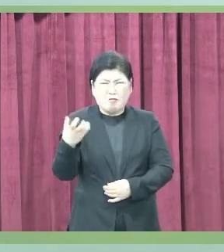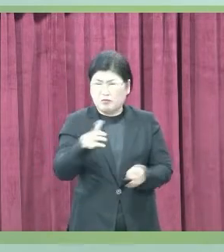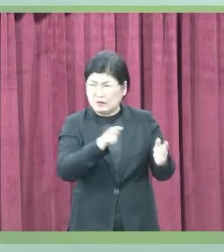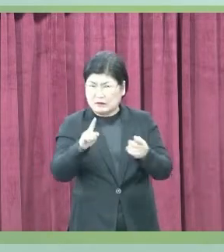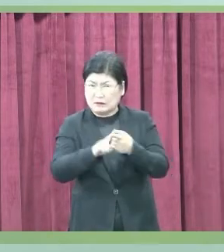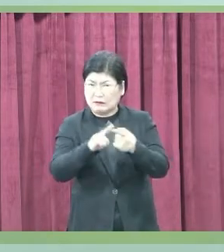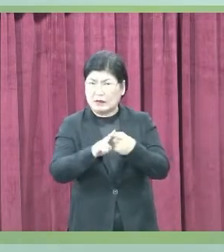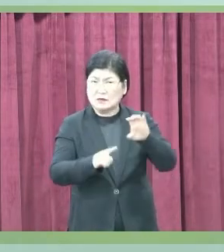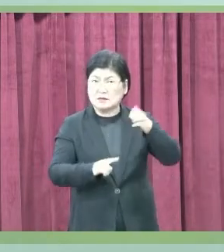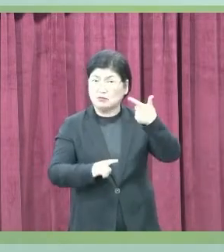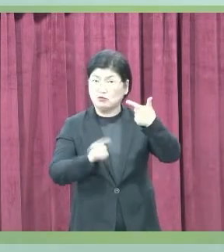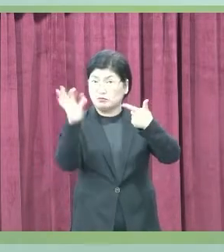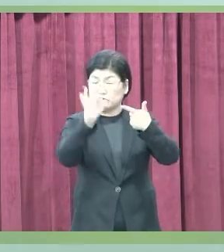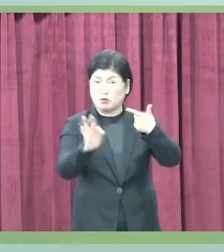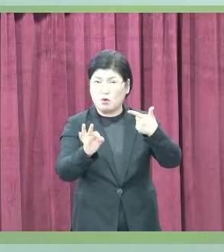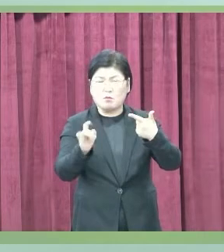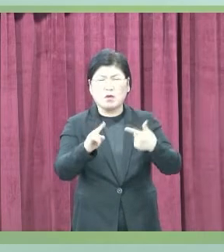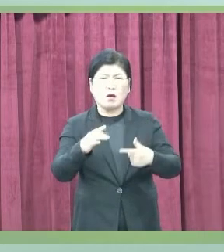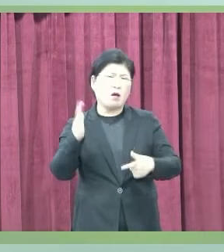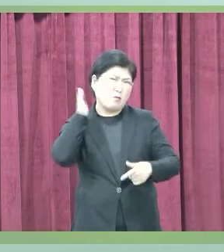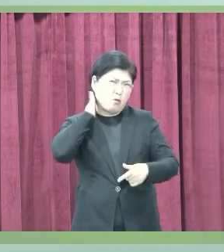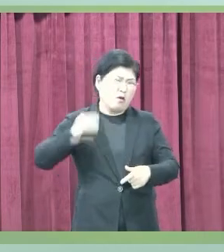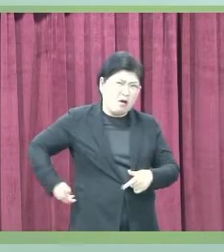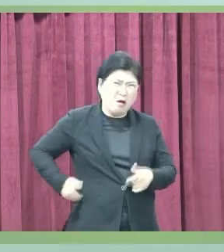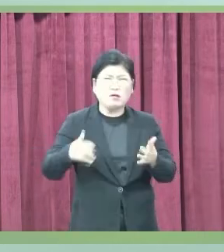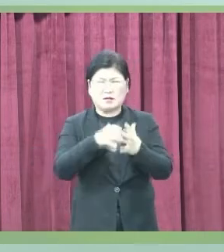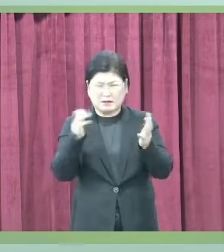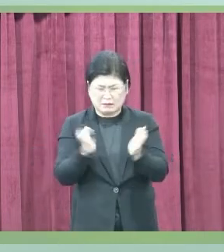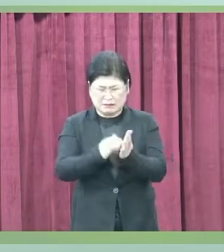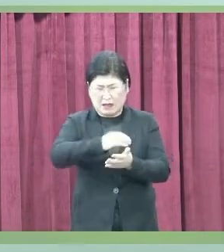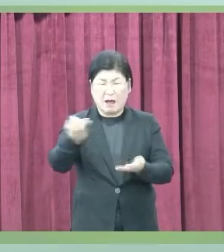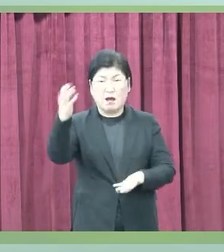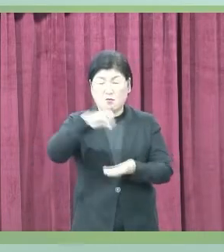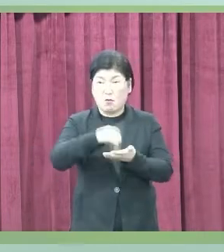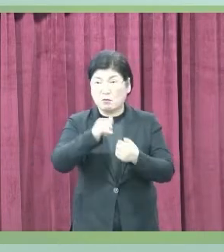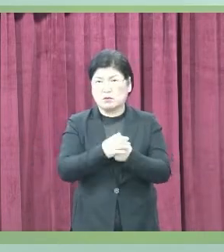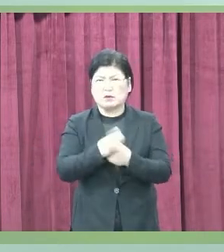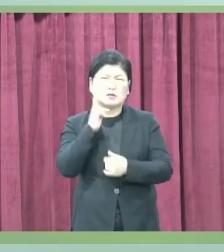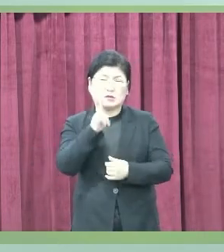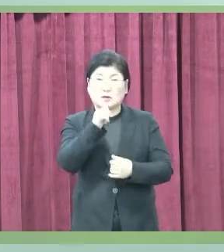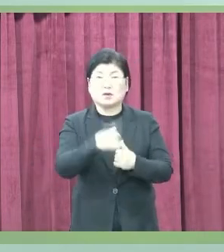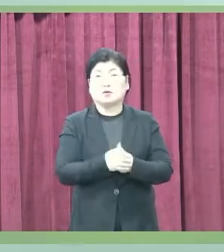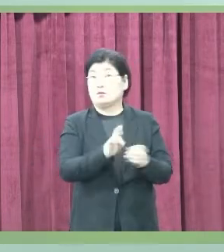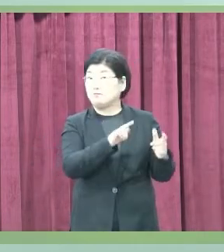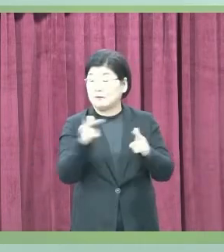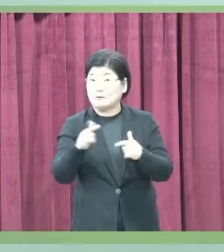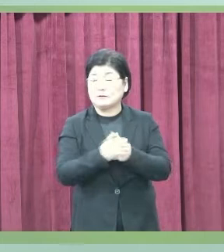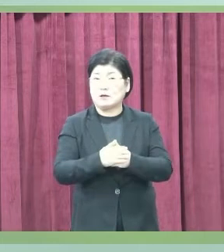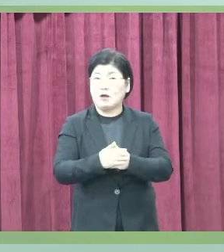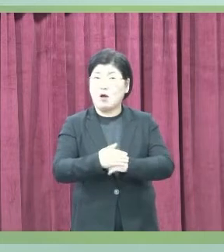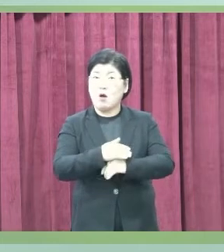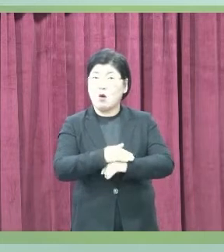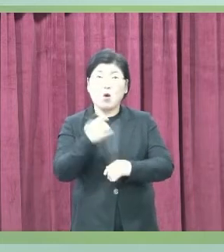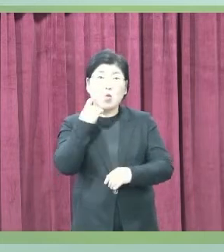장애인의 41%, 등통증이라는 거는 목, 허리 통증을 다 얘기하는 건데 등통증의 장애인이 훨씬 높고 여러 가지 왼쪽이 노란색이